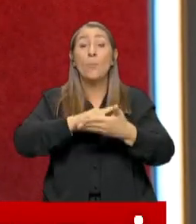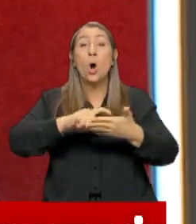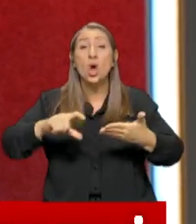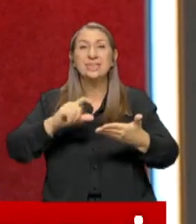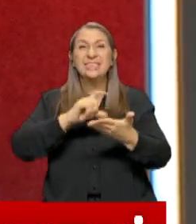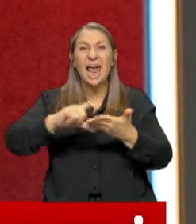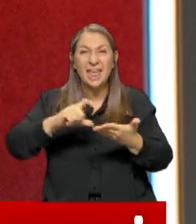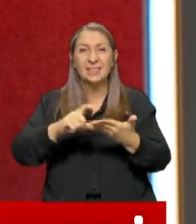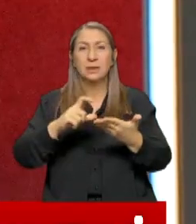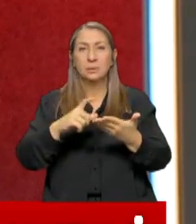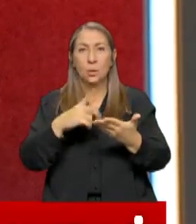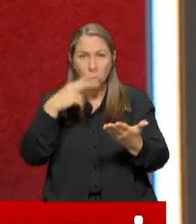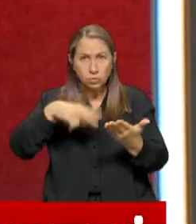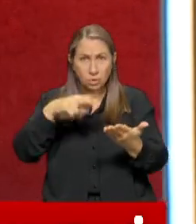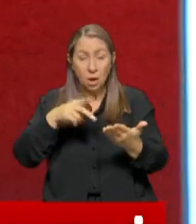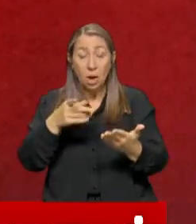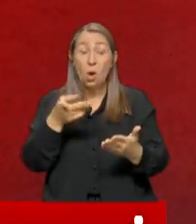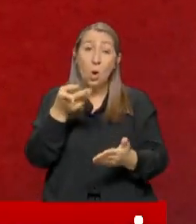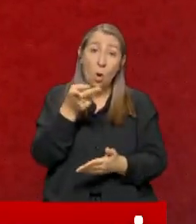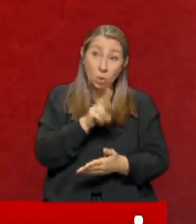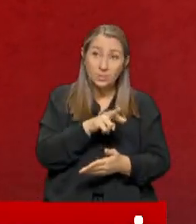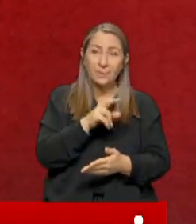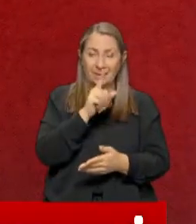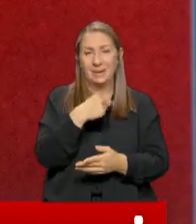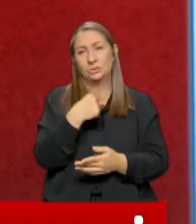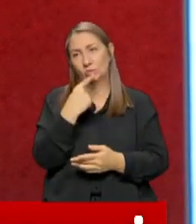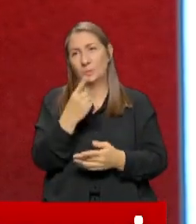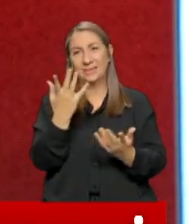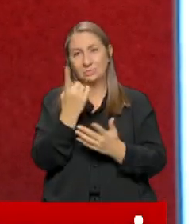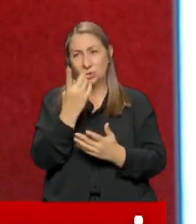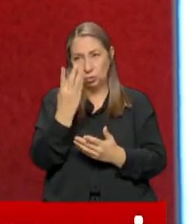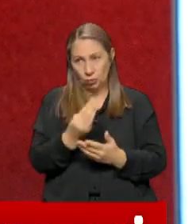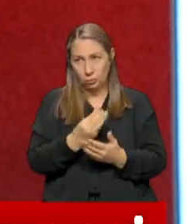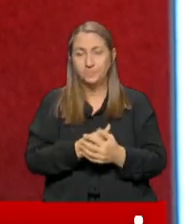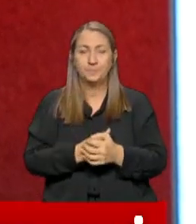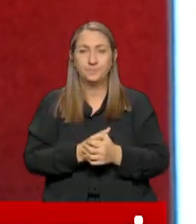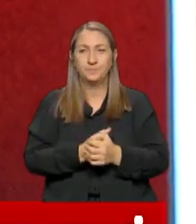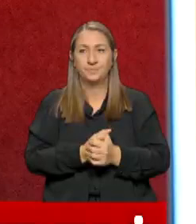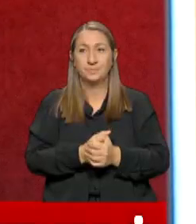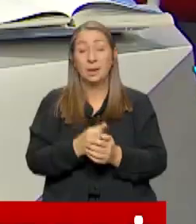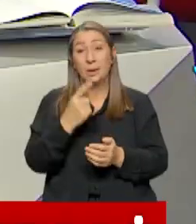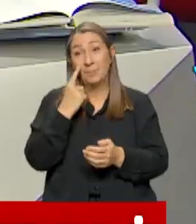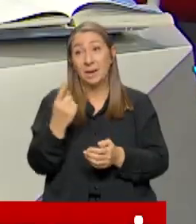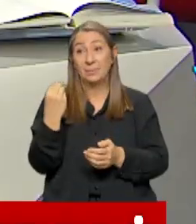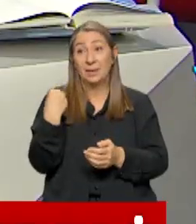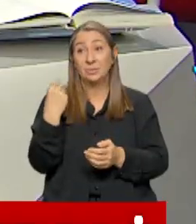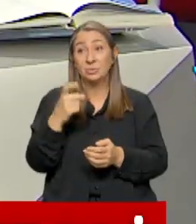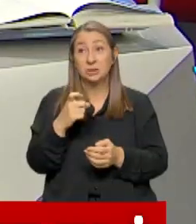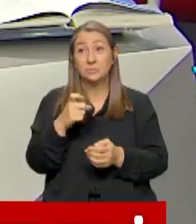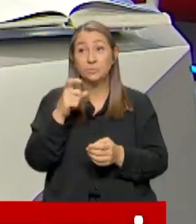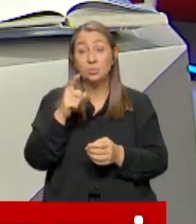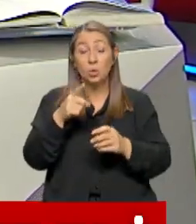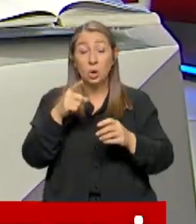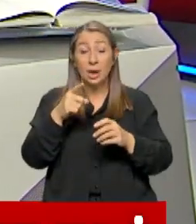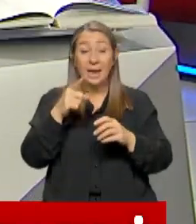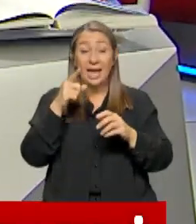baksınlar yani öbür dünyadan Bak sana söyleyeyim nasıl bir şey olduğunu bakalım yeni miymiş bu